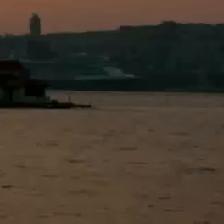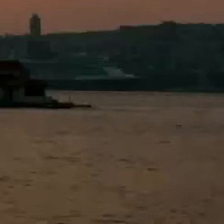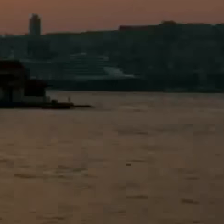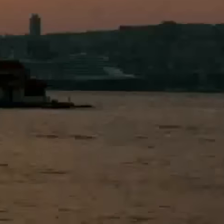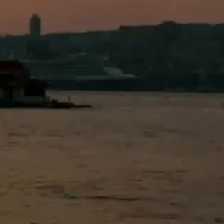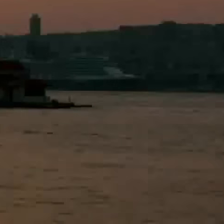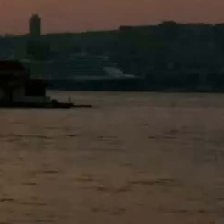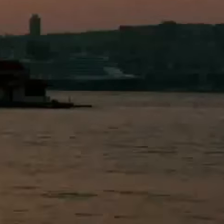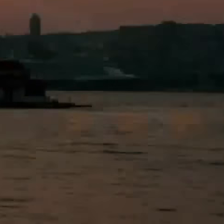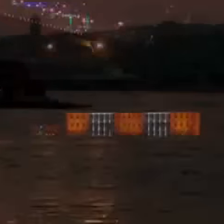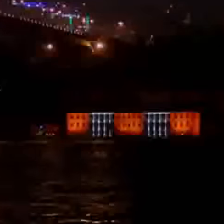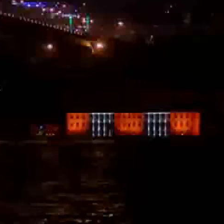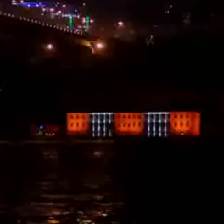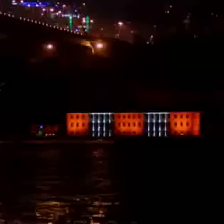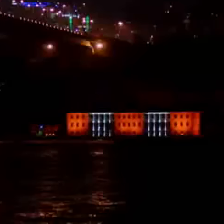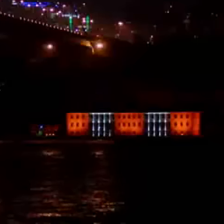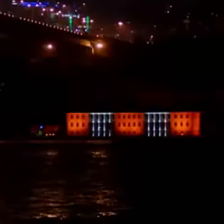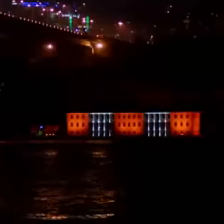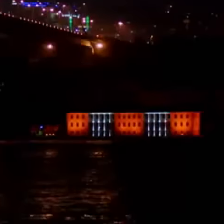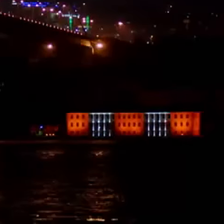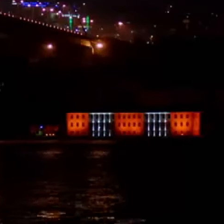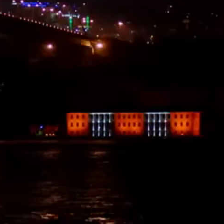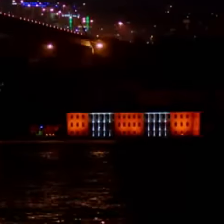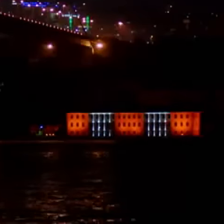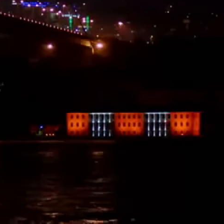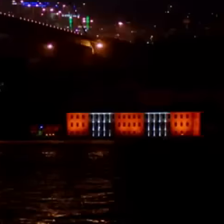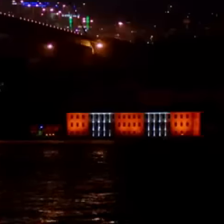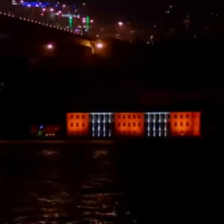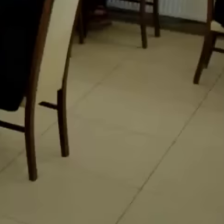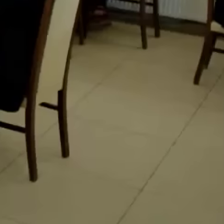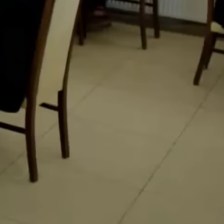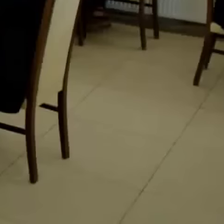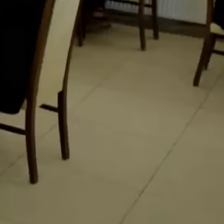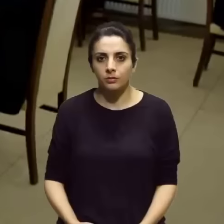Kulesi'nin arkasında Üsküdar semalarında gün batıyor. Boğaz Köprüsü'nün Avrupa ayağı.